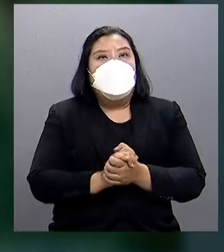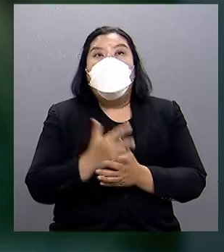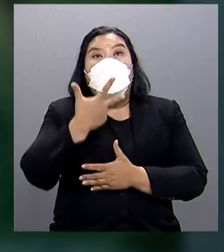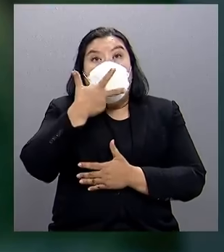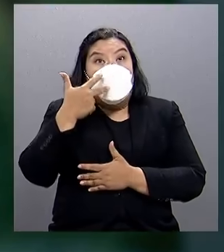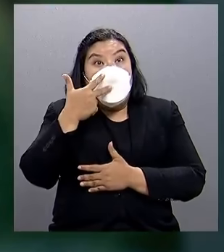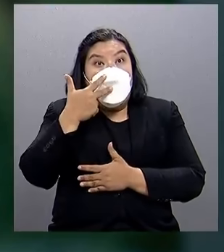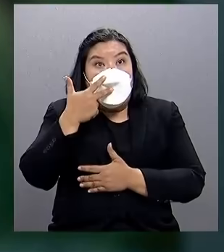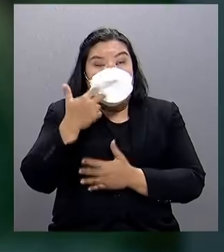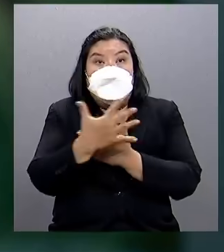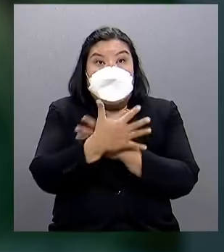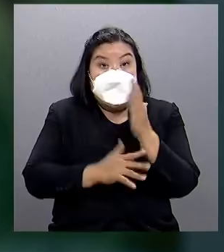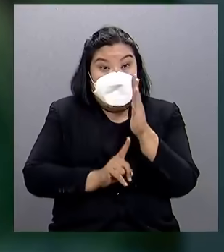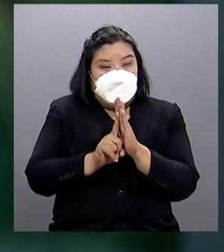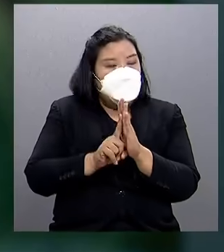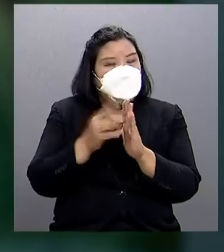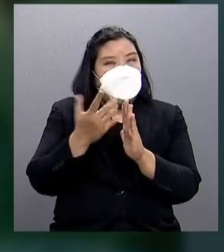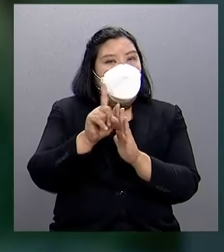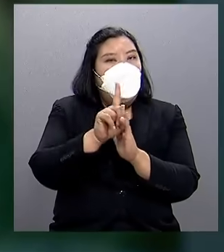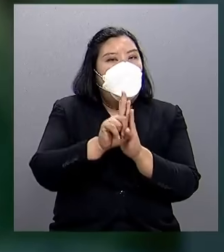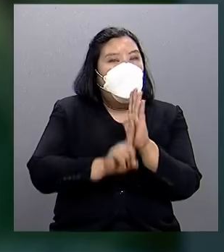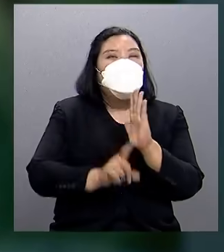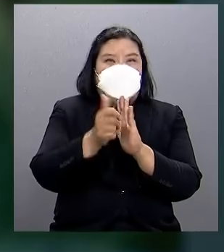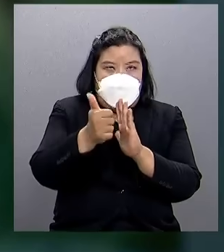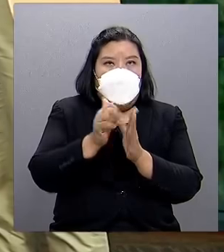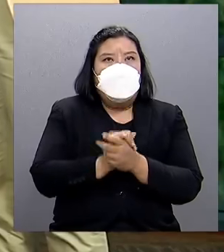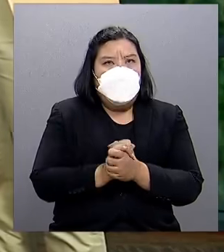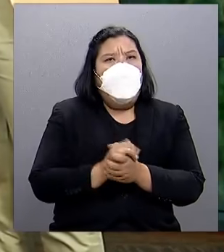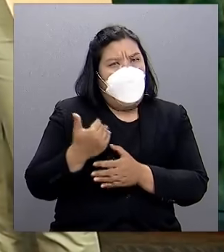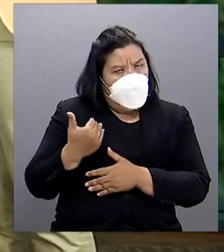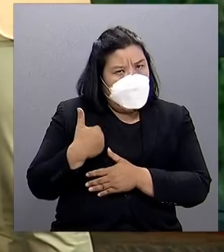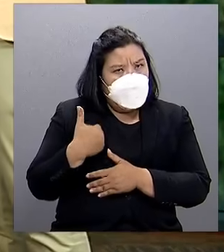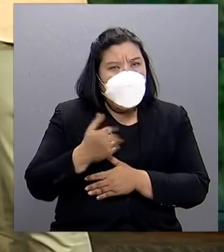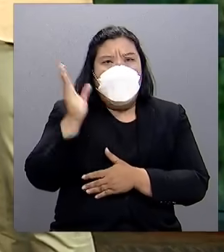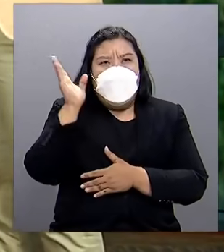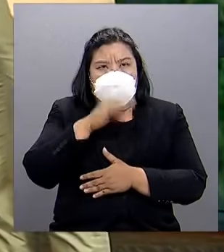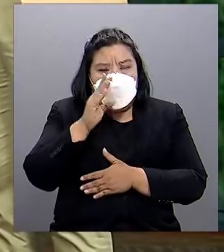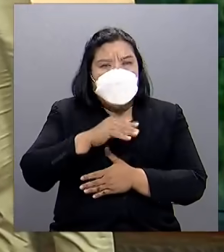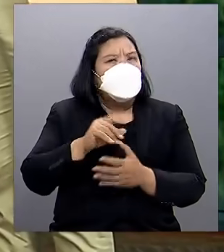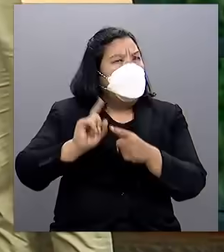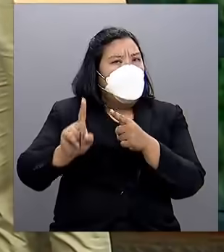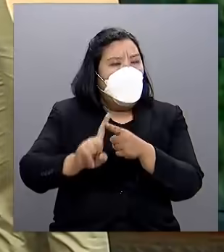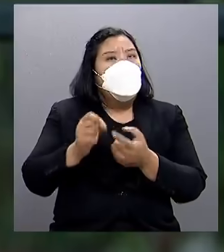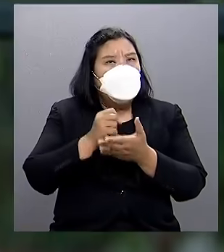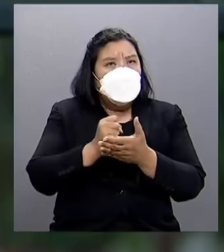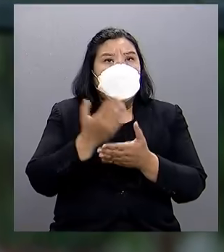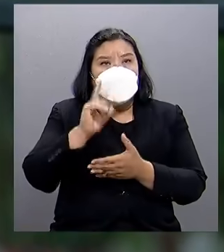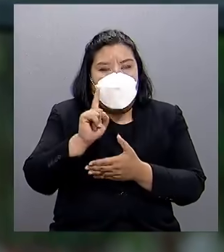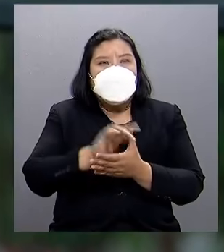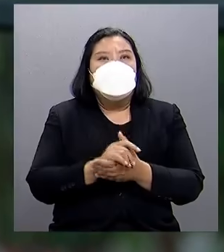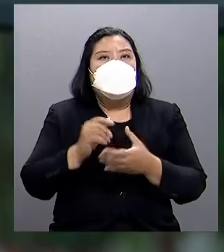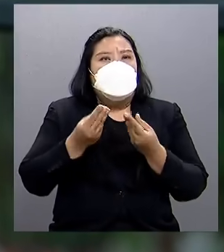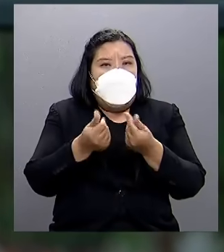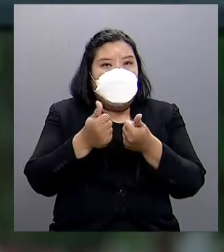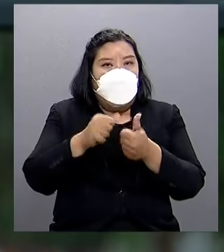กันนะคะ ใช่ครับ ประเภทเนี่ยสามารถช่วยเผาผลาญไขมันในร่างกายของเราได้ไหมคะ อันนี้ดีมากเลยครับเพราะว่าพริกเนี่ยประเภท